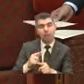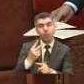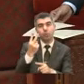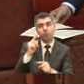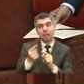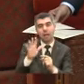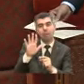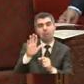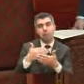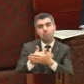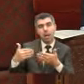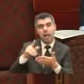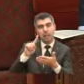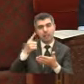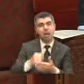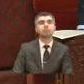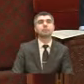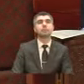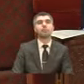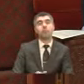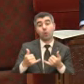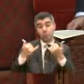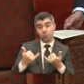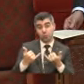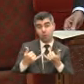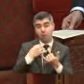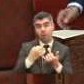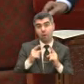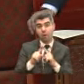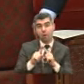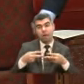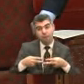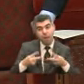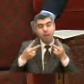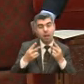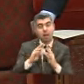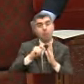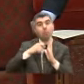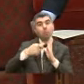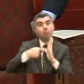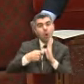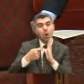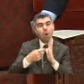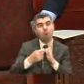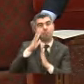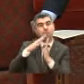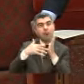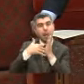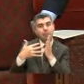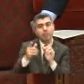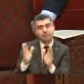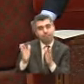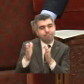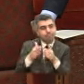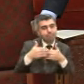الدرهم. الآن نحن بصدد تنزيل وأجراءات المشروع أو البرنامج ديال تقريص الفوارق الترابية والاجتماعية